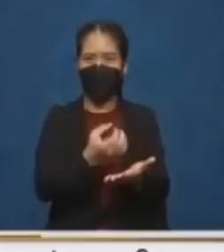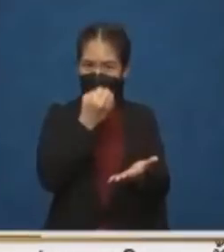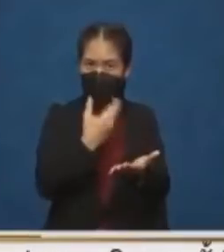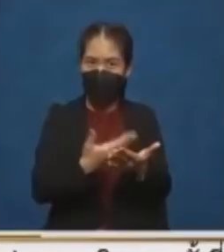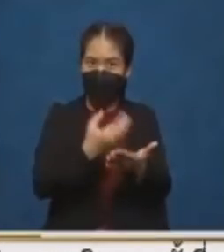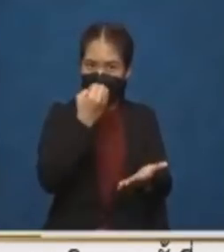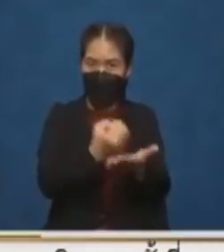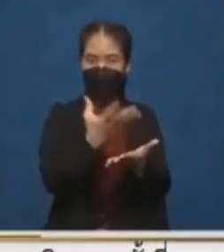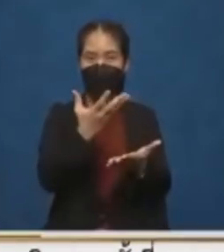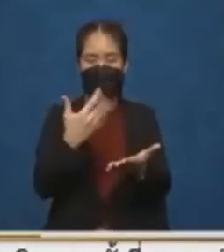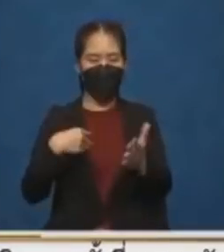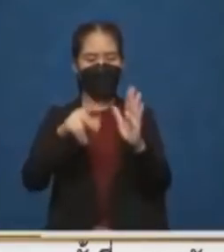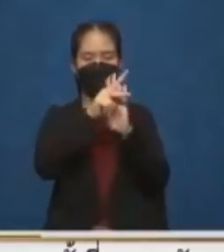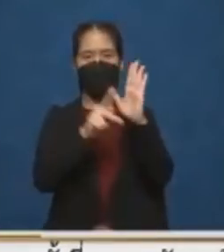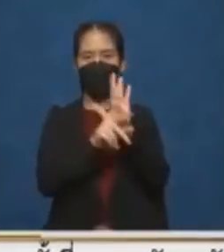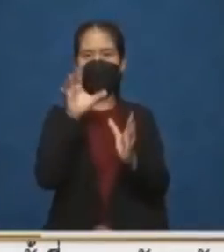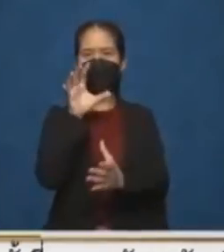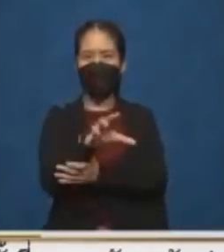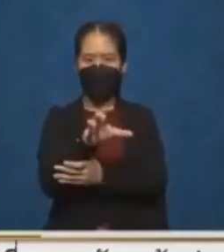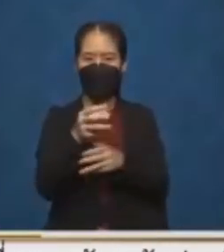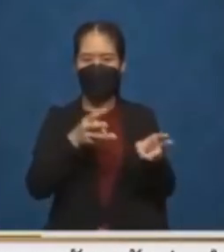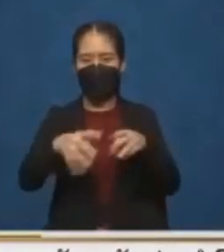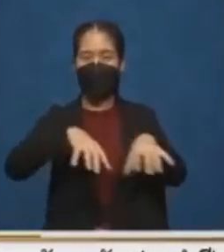บงคับใช้กฏหมายว่ occurred การจดซ้อจัจร้อง